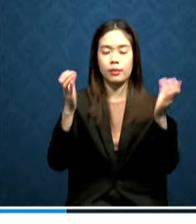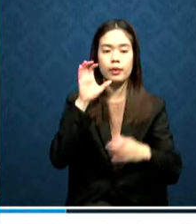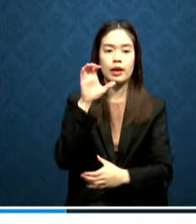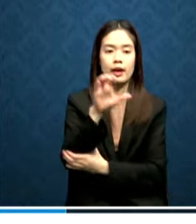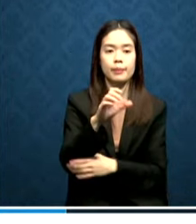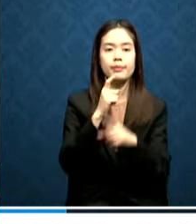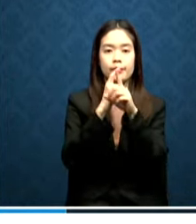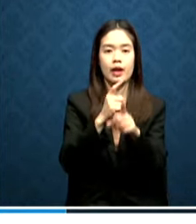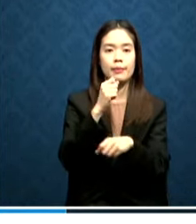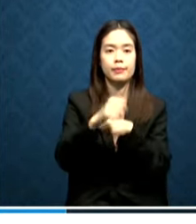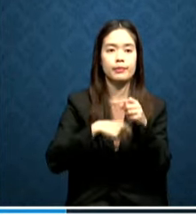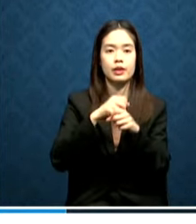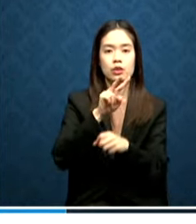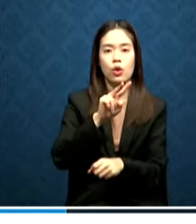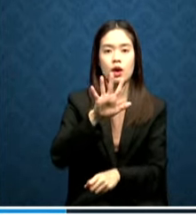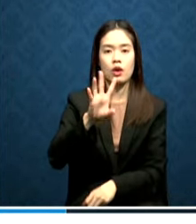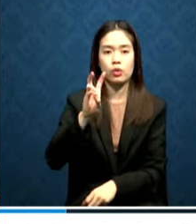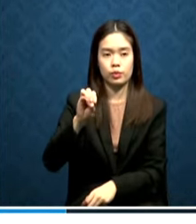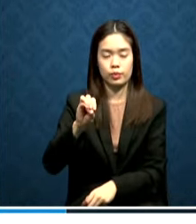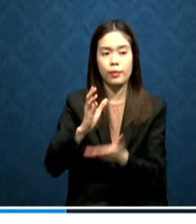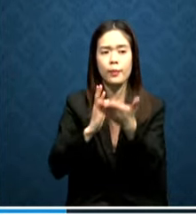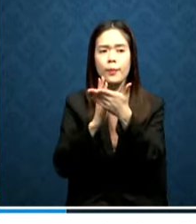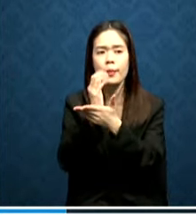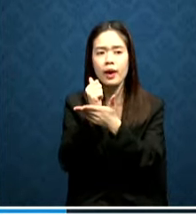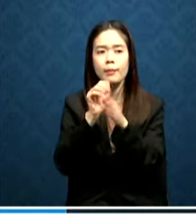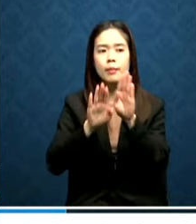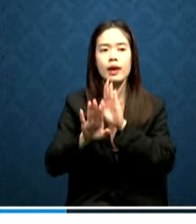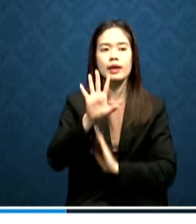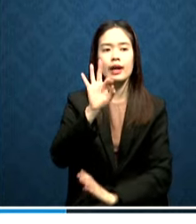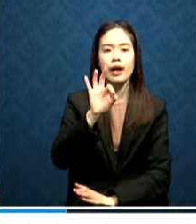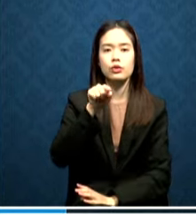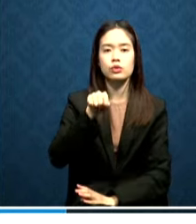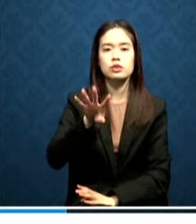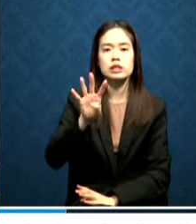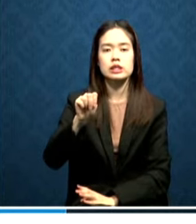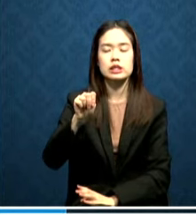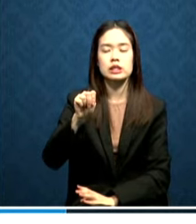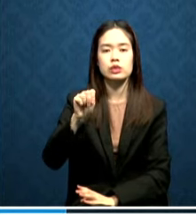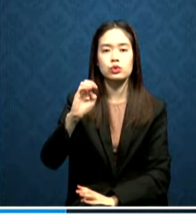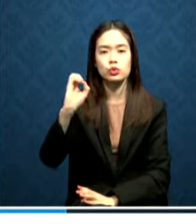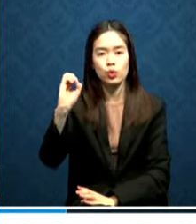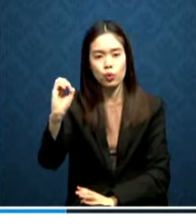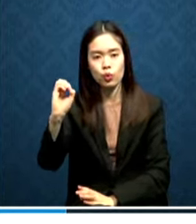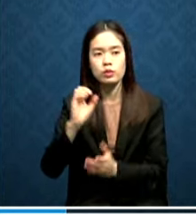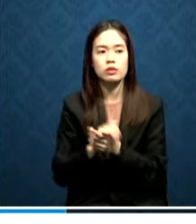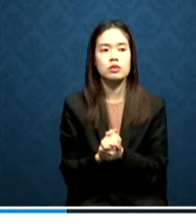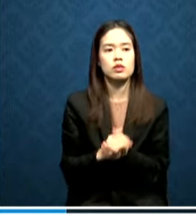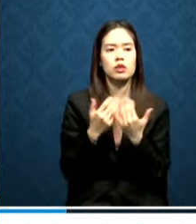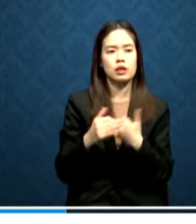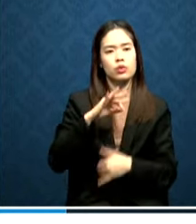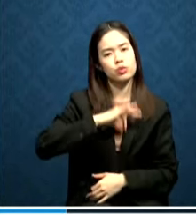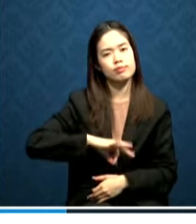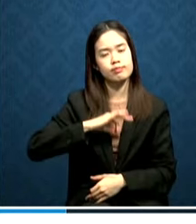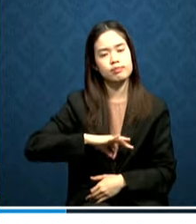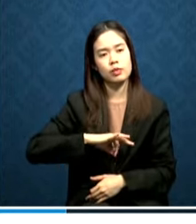60นะฮะผ่านเพียงแค่ 9.40 เท่านั้นนะฮะดังนั้นอันนี้ก็เป็นคงเป็นโจทย์สำคัญนะฮะที่กังวลนะครับเพราะว่าการ